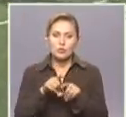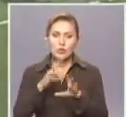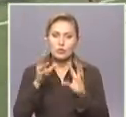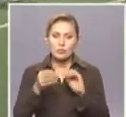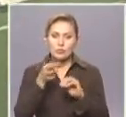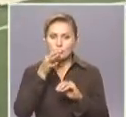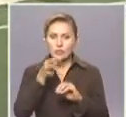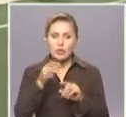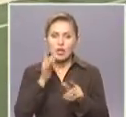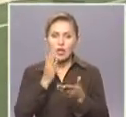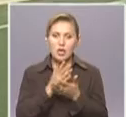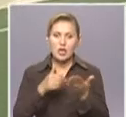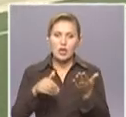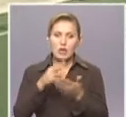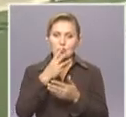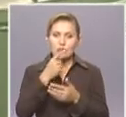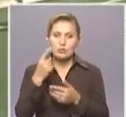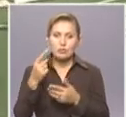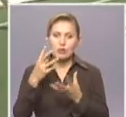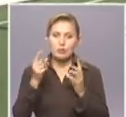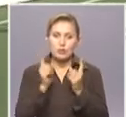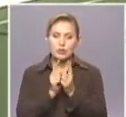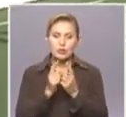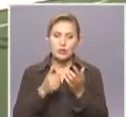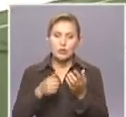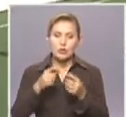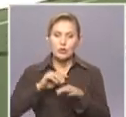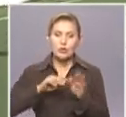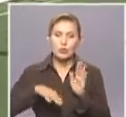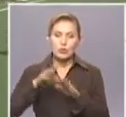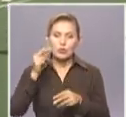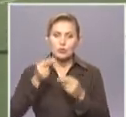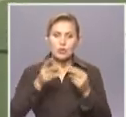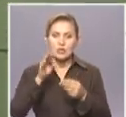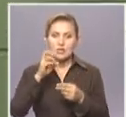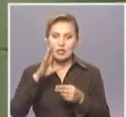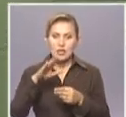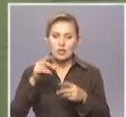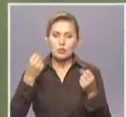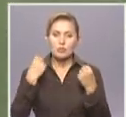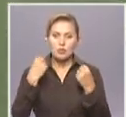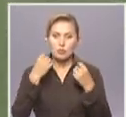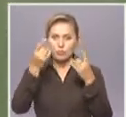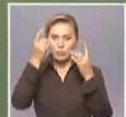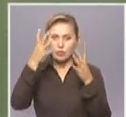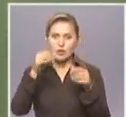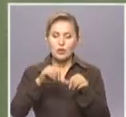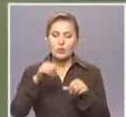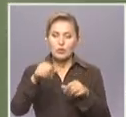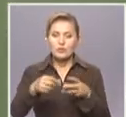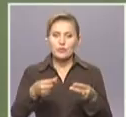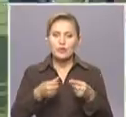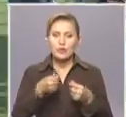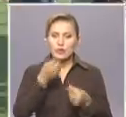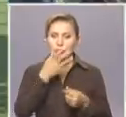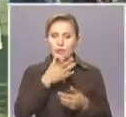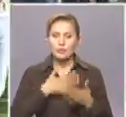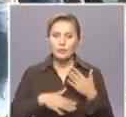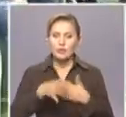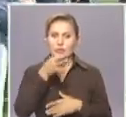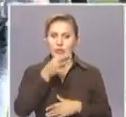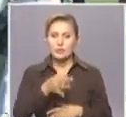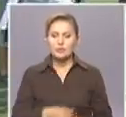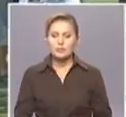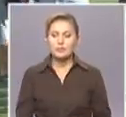жауап берді. Қорытынды есеп 3-1. Кездесудің үздік ойыншысы атанған Назерке спорт мерекесінен ерекше әсер алғанын айтты. Сұлулық